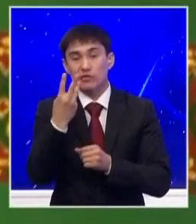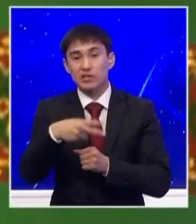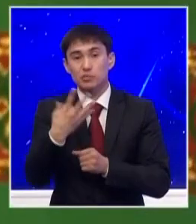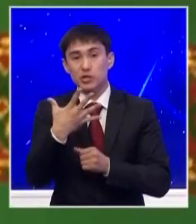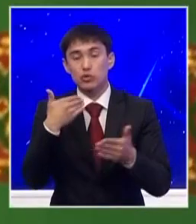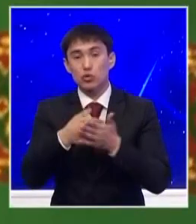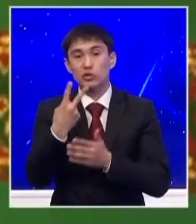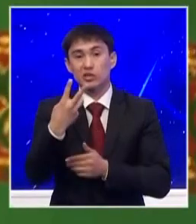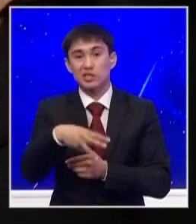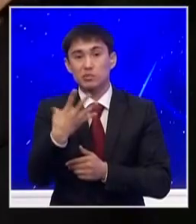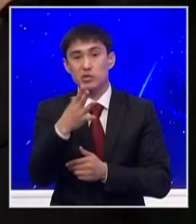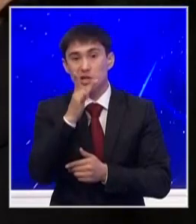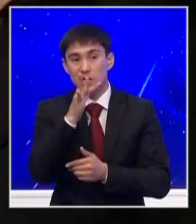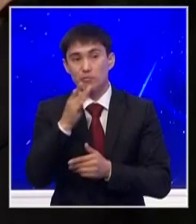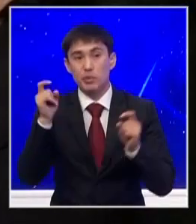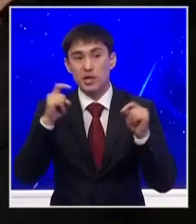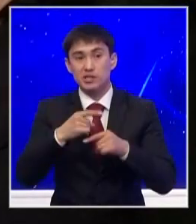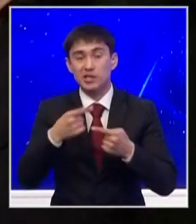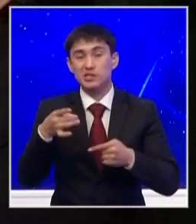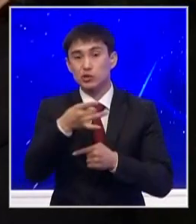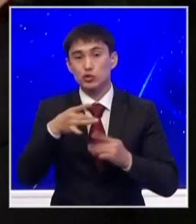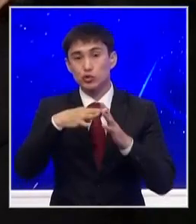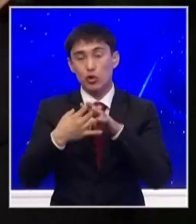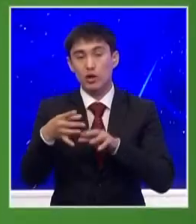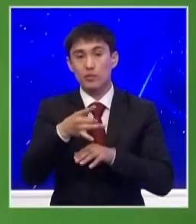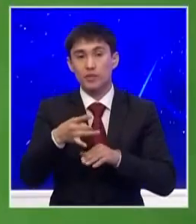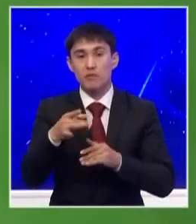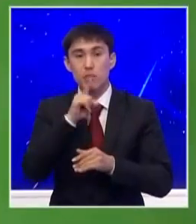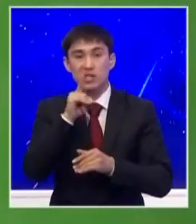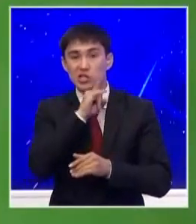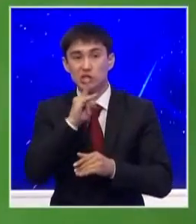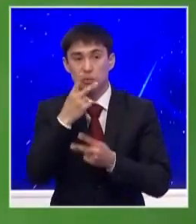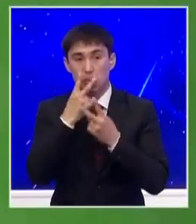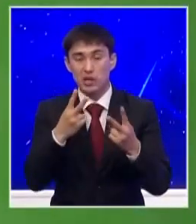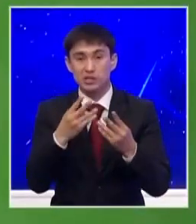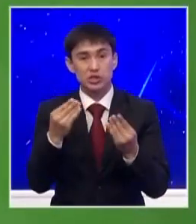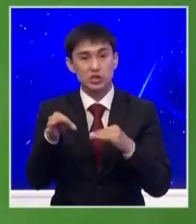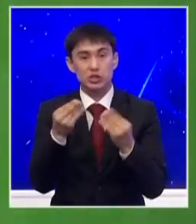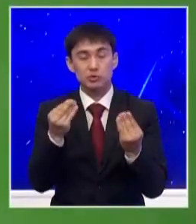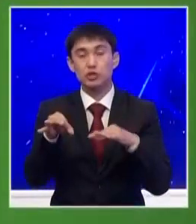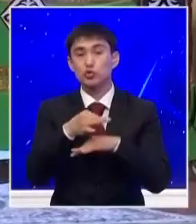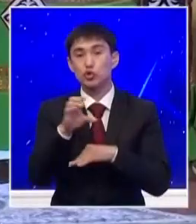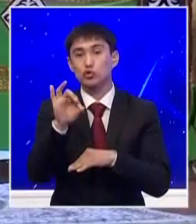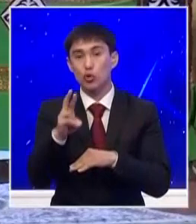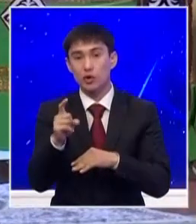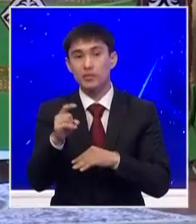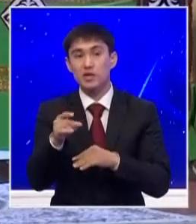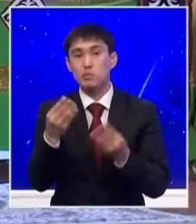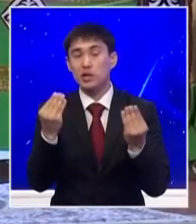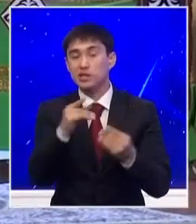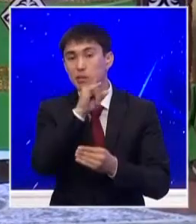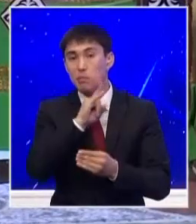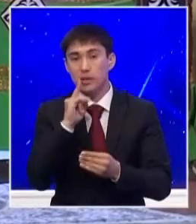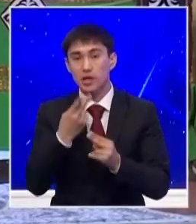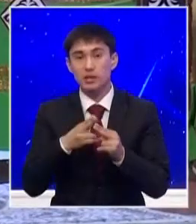до 35 лет, приехавшие из разных сел района. Все эти молодые женщины не только замечательные жены и снохи, но и прекрасные матери. А